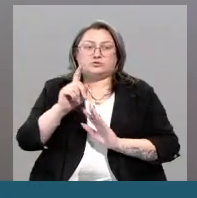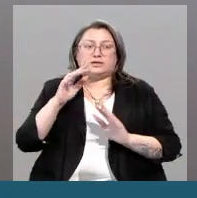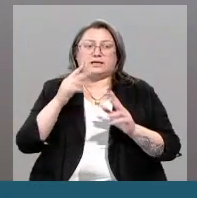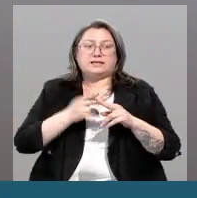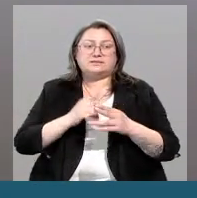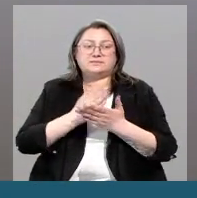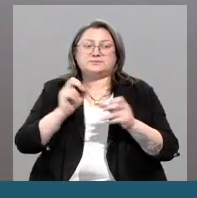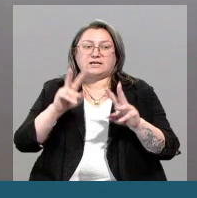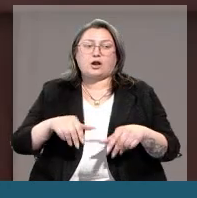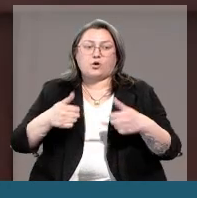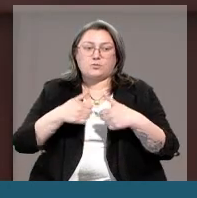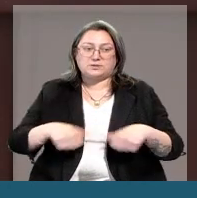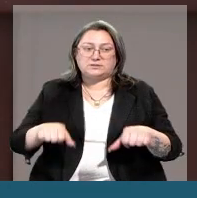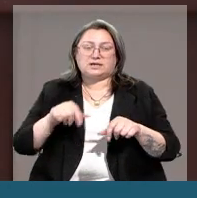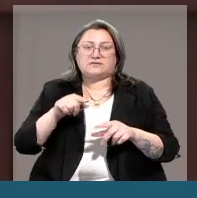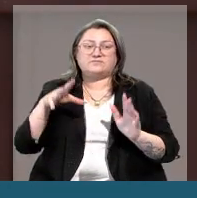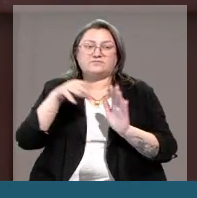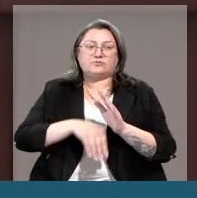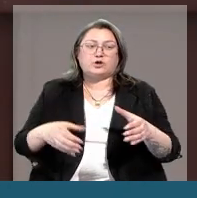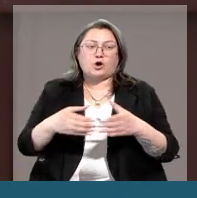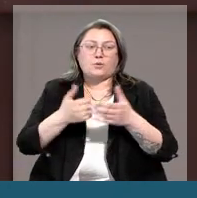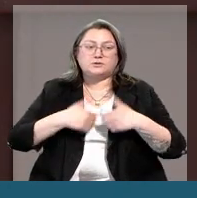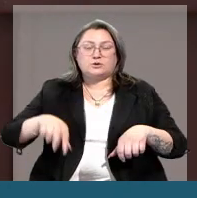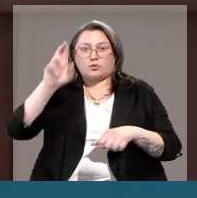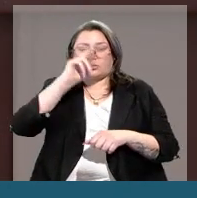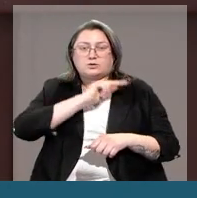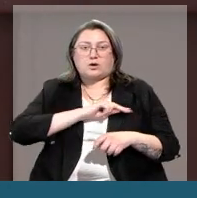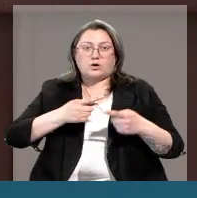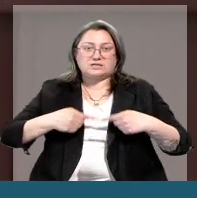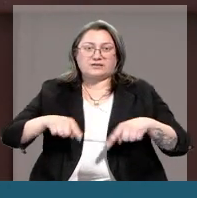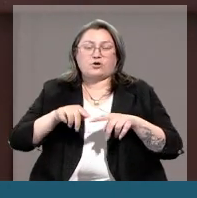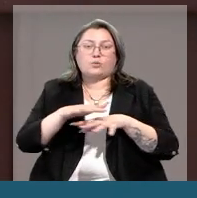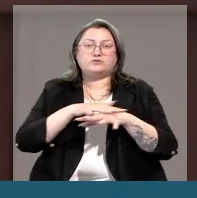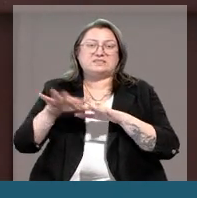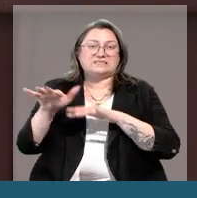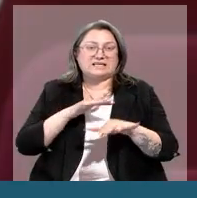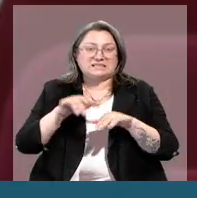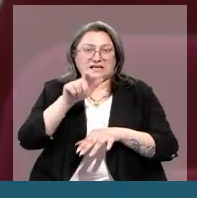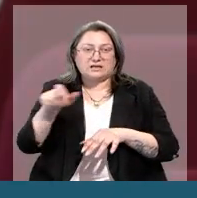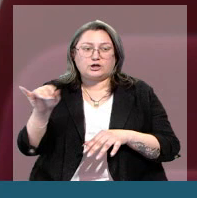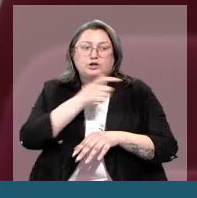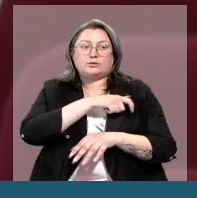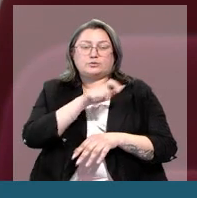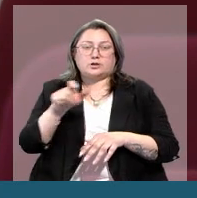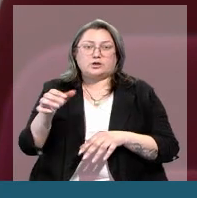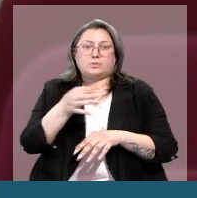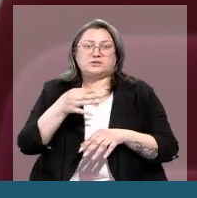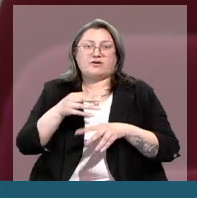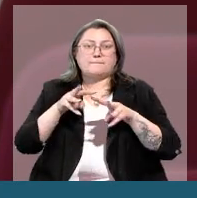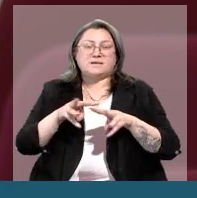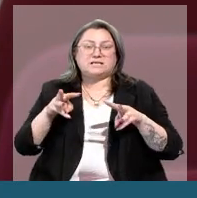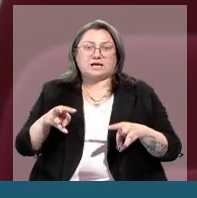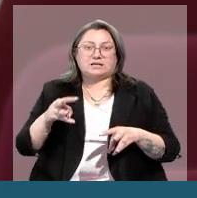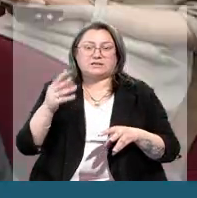үшін арнайы комиссия құрылған, оның құрамына мемлекеттік орғын қызметкерлері, қоғам қайраткерлері мен қалалық мәслихаттың депутаттары